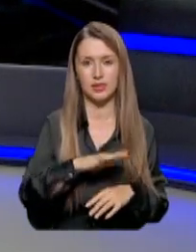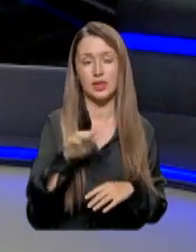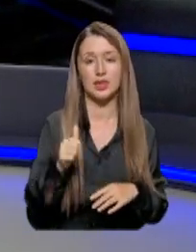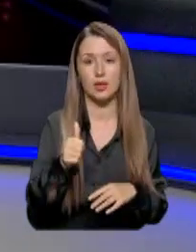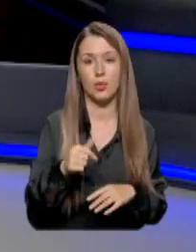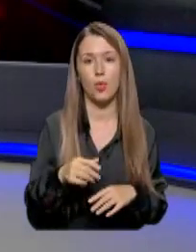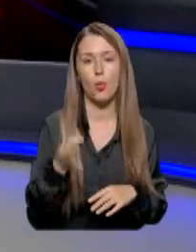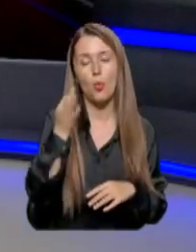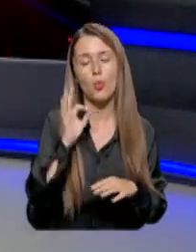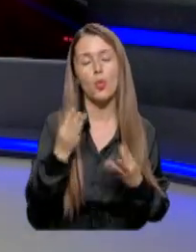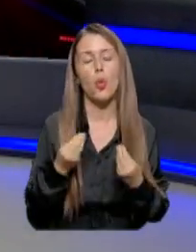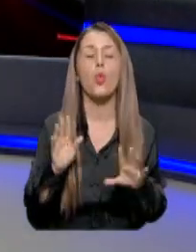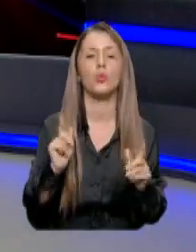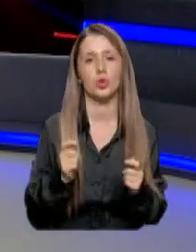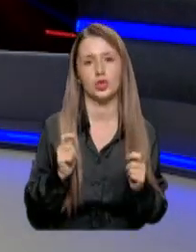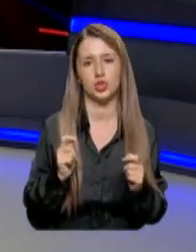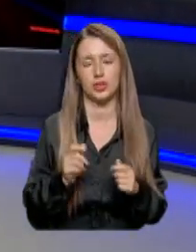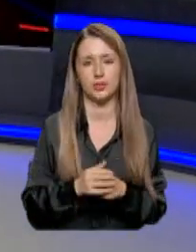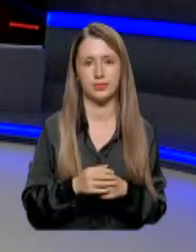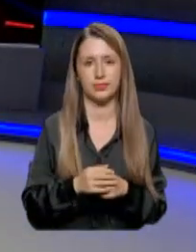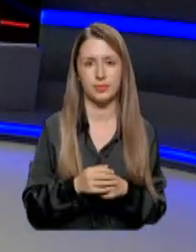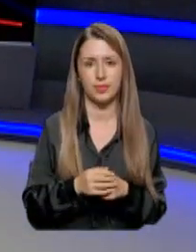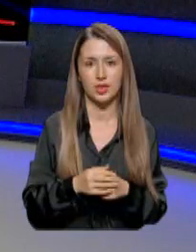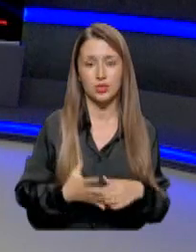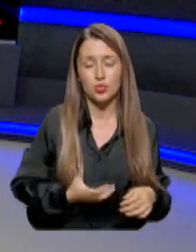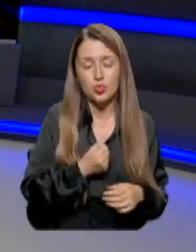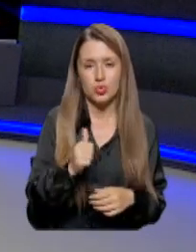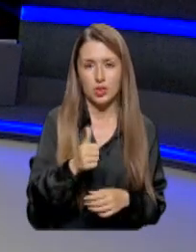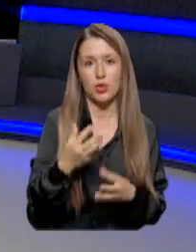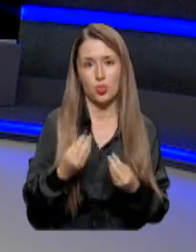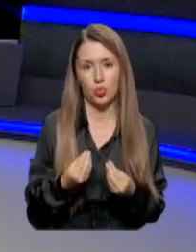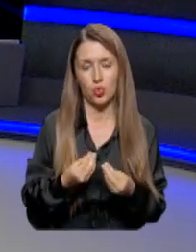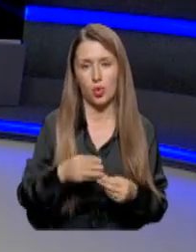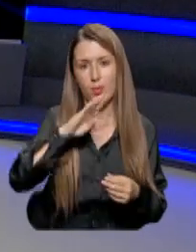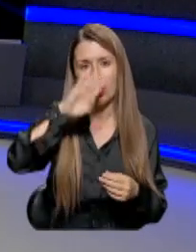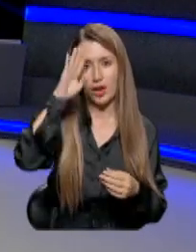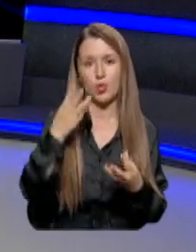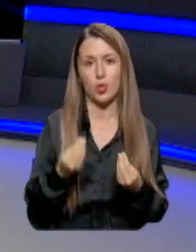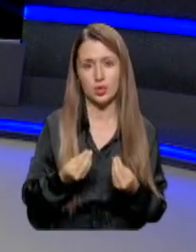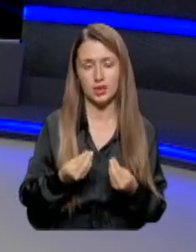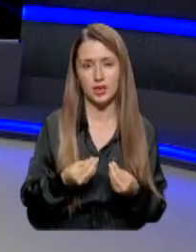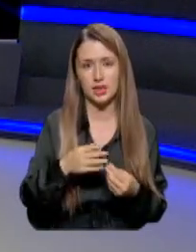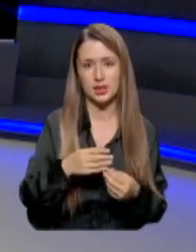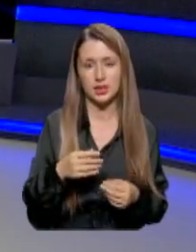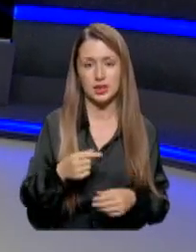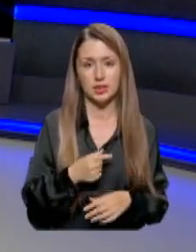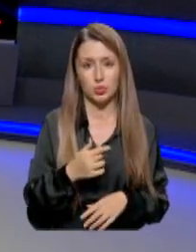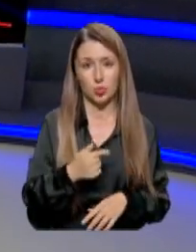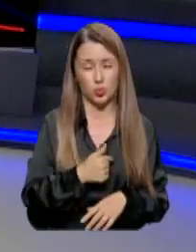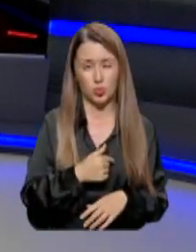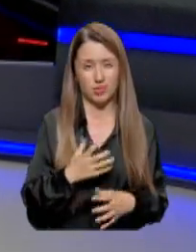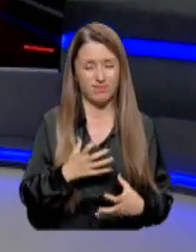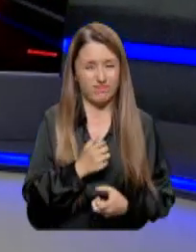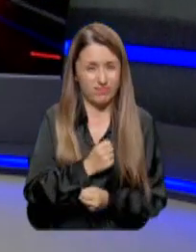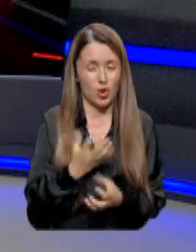işte öyle olmuyor işler. Hüzünlü zamanlar da olabiliyor. Bayram olsa da insanın şurasında bir